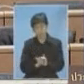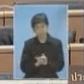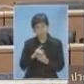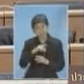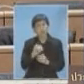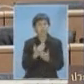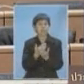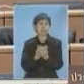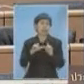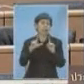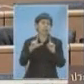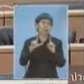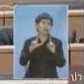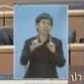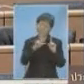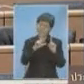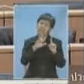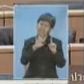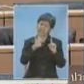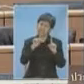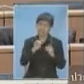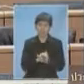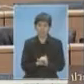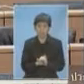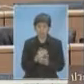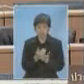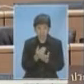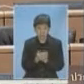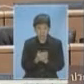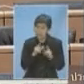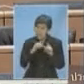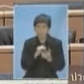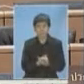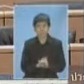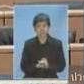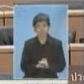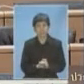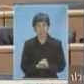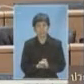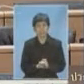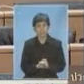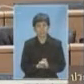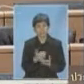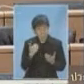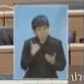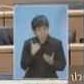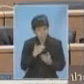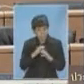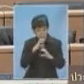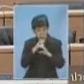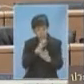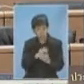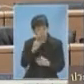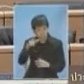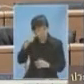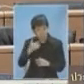10วันก็ล้านนึงยังไงก็ล้าน4ฮะนี่ให้แบบโหดๆมั่วๆเลยนะครับมีเหรอครับค่าเดินทางในล